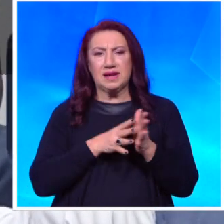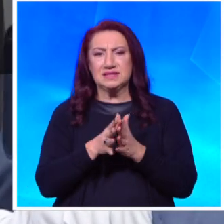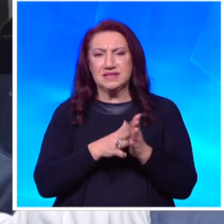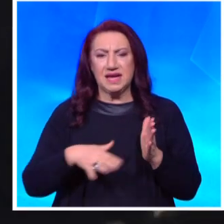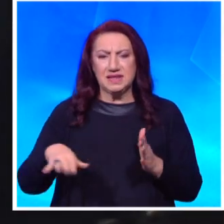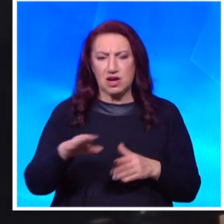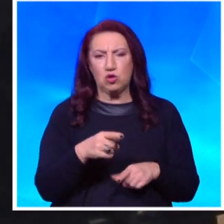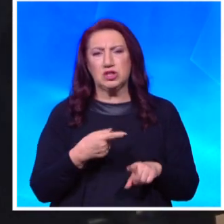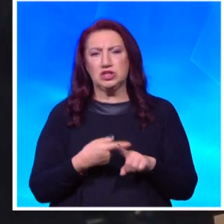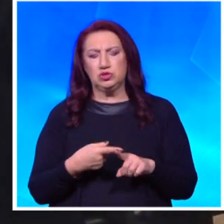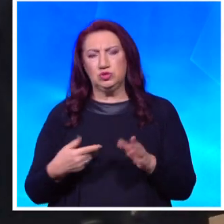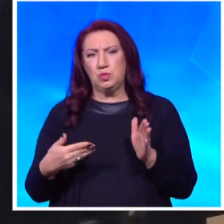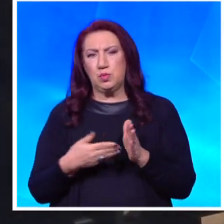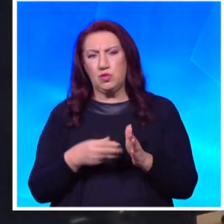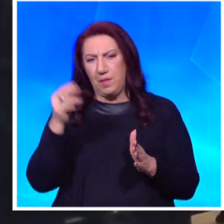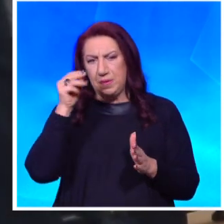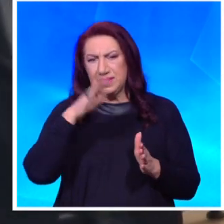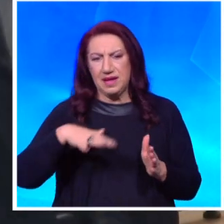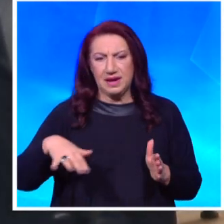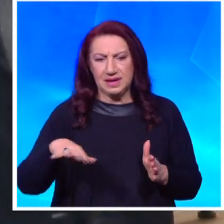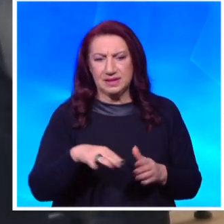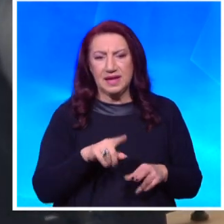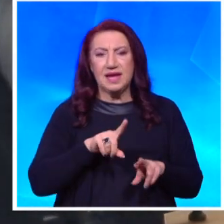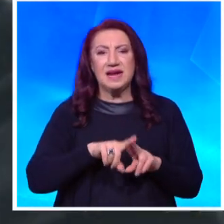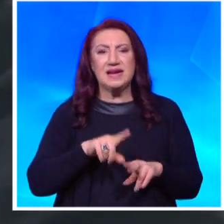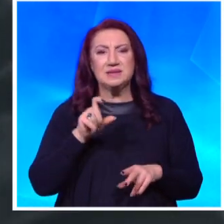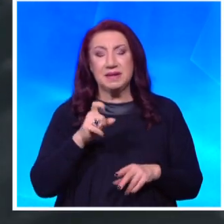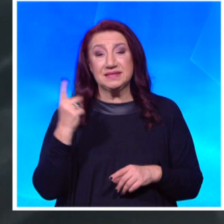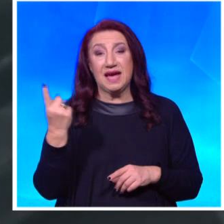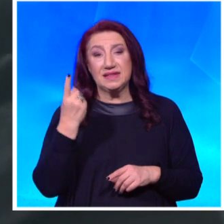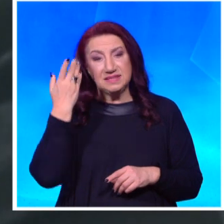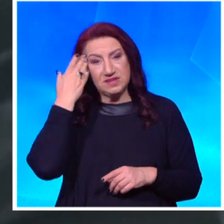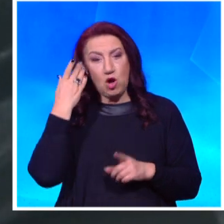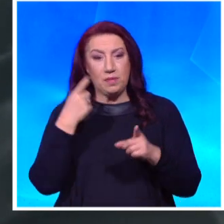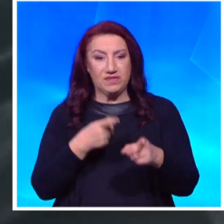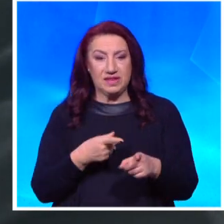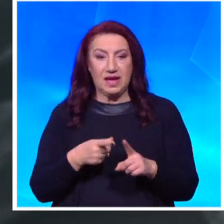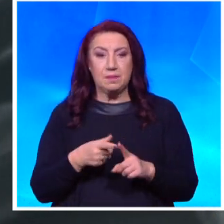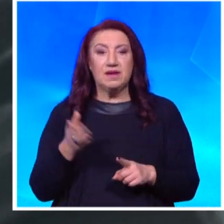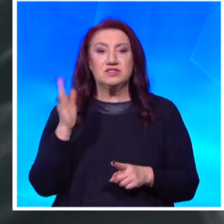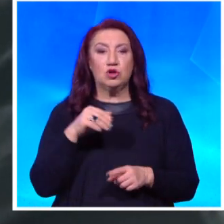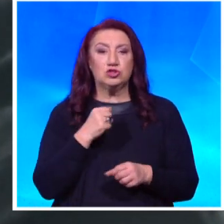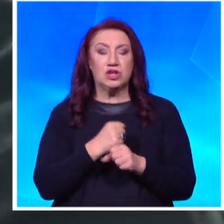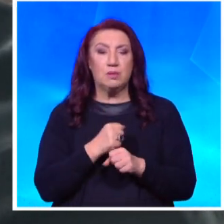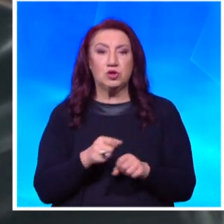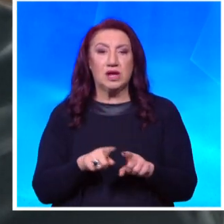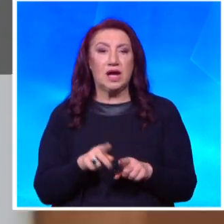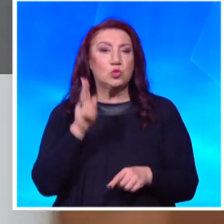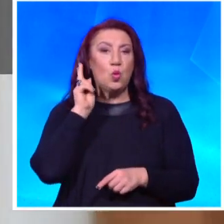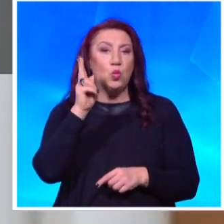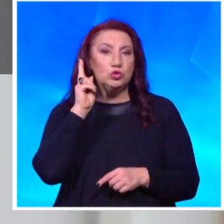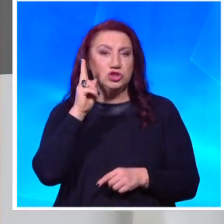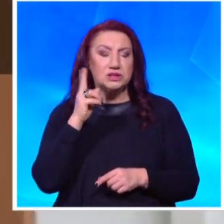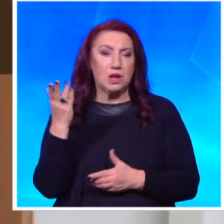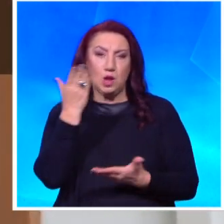против Бугарива. Илия Спасецки е единственият обвинаем за нападението. Все още работи като учител в училище в Охрид.